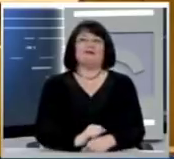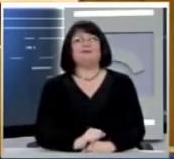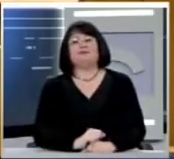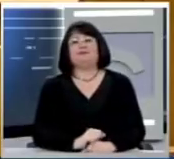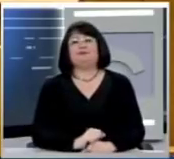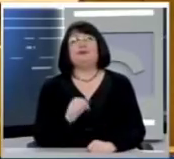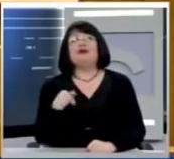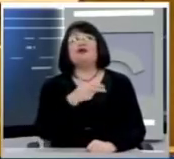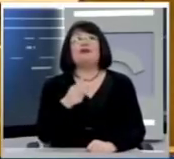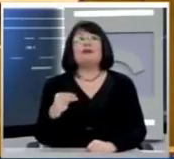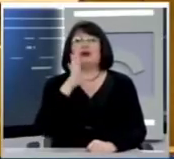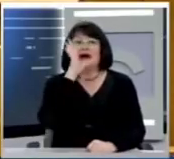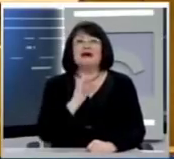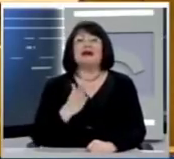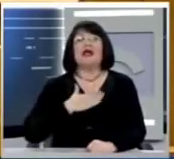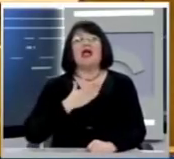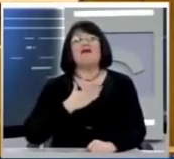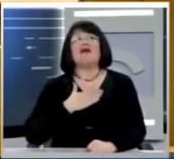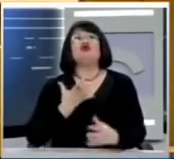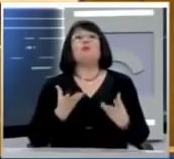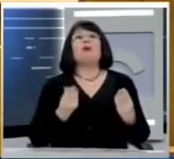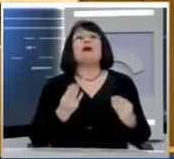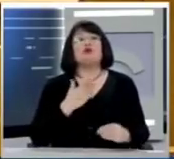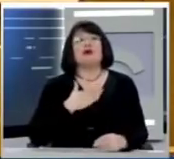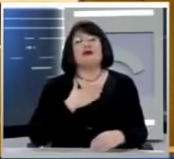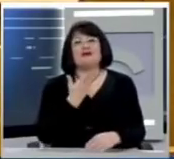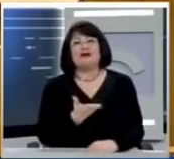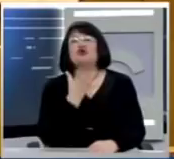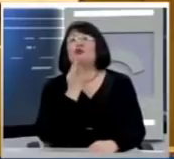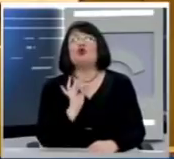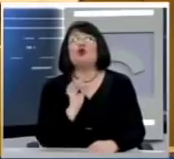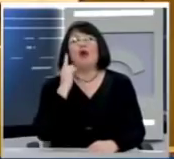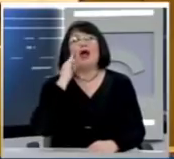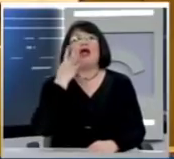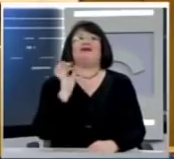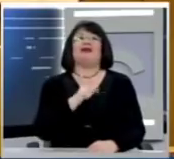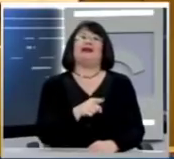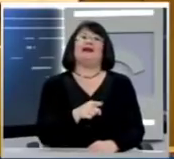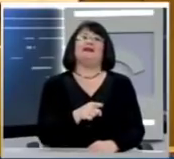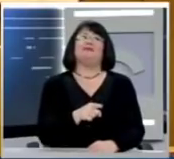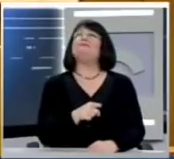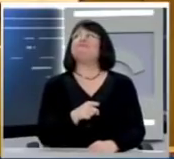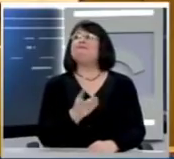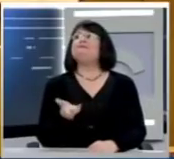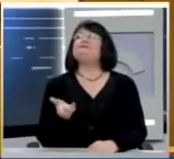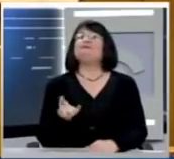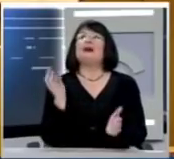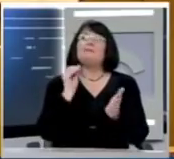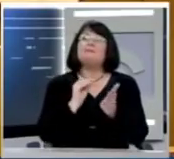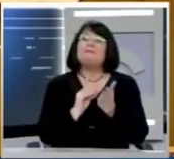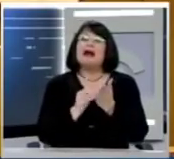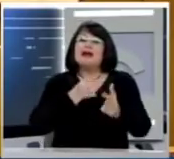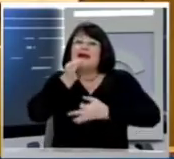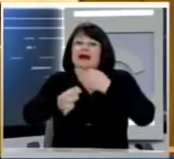προς αυτό θα ήθελα ειλικρινά να σας ευχαριστήσω θερμά, γιατί θα μας δώσετε την ευκαιρία να ξαναθυμίσουμε